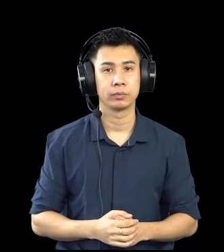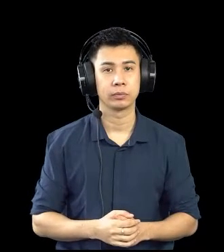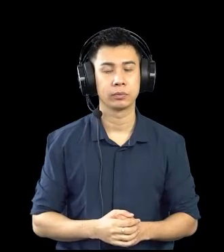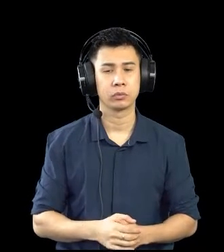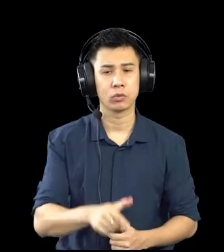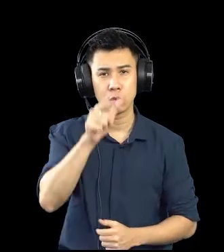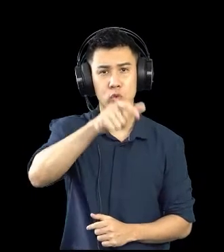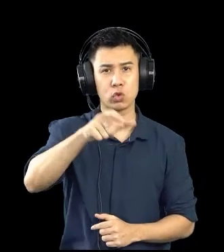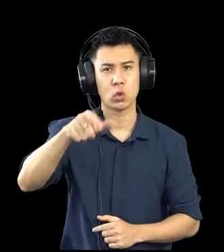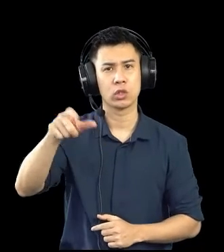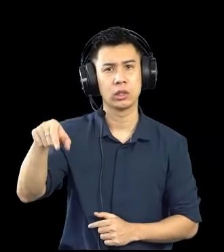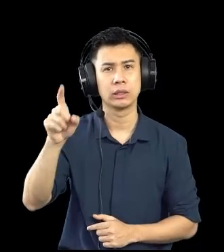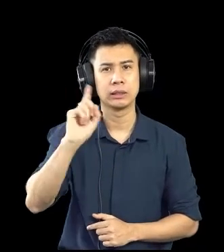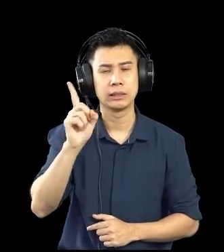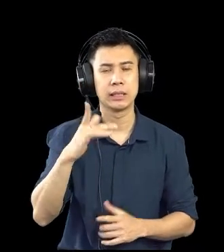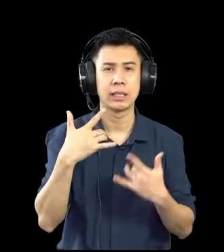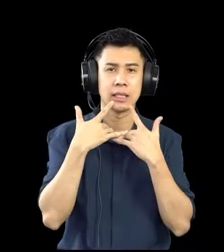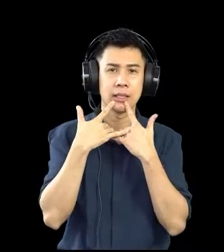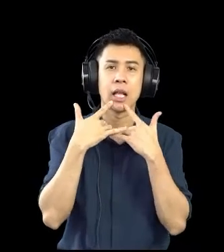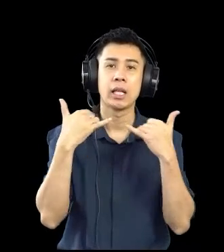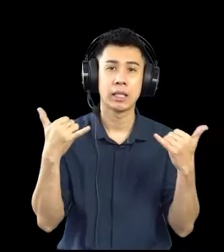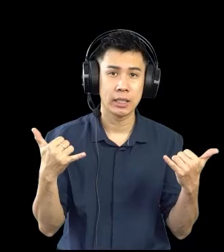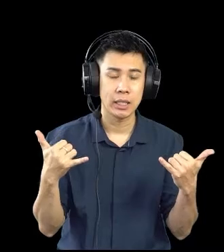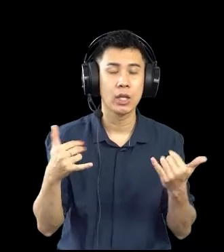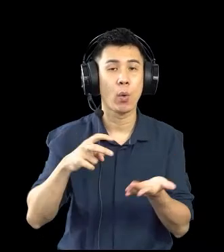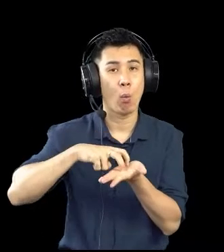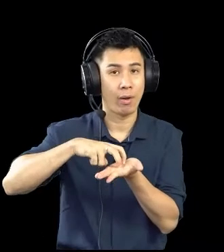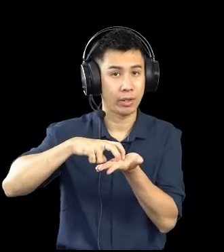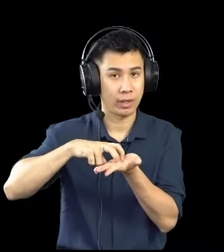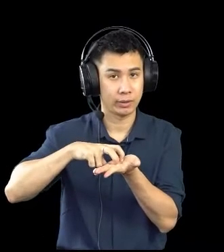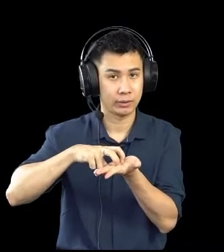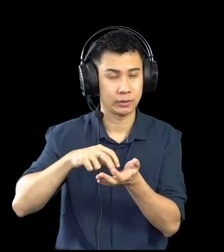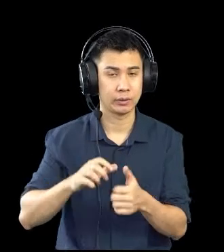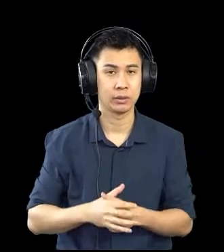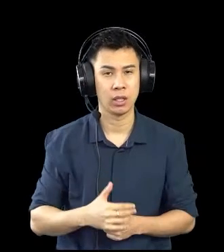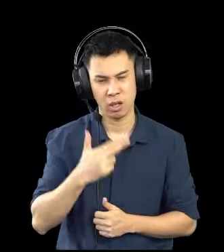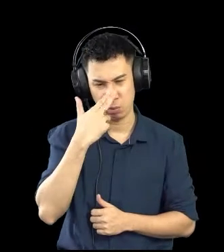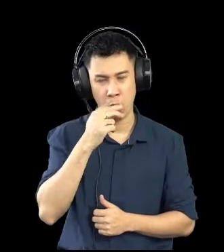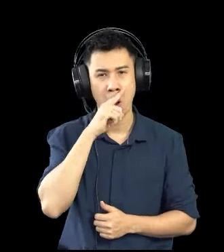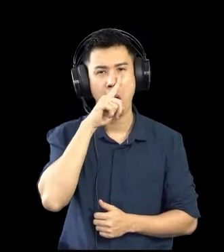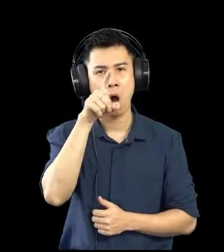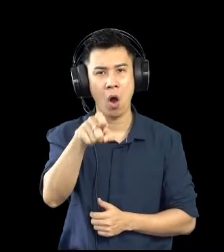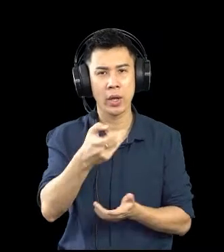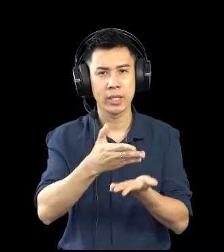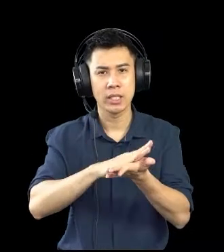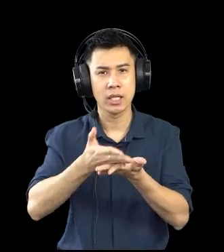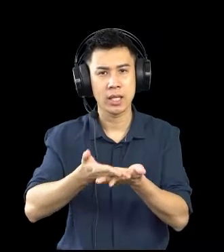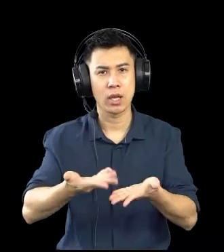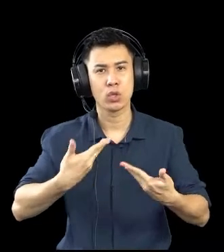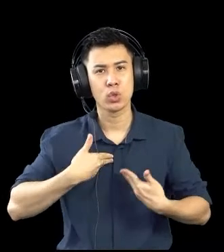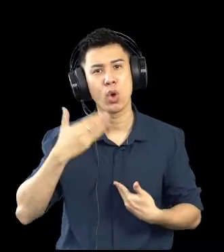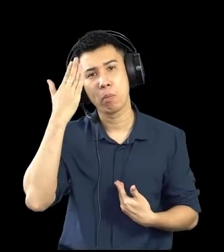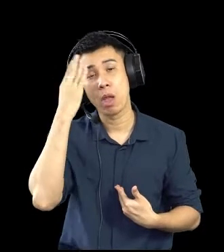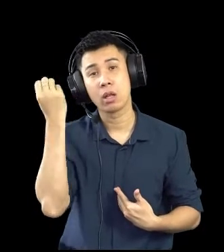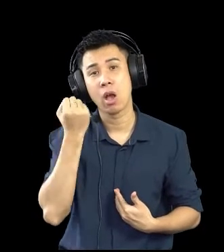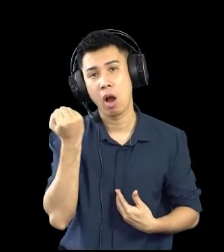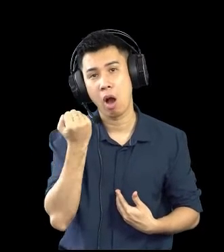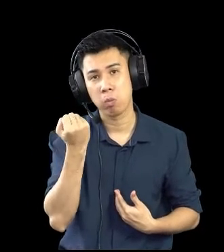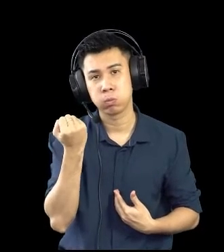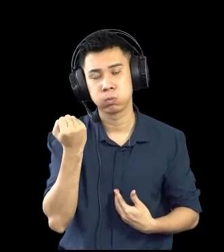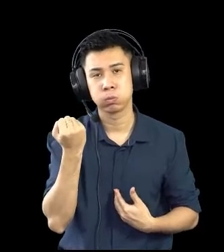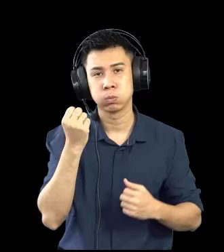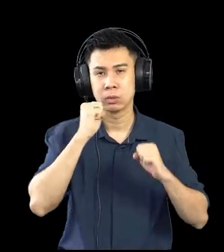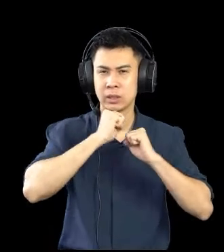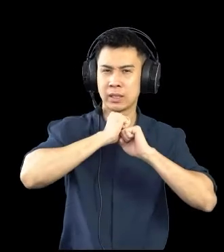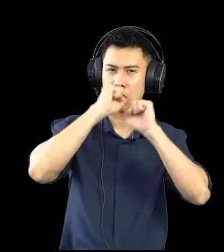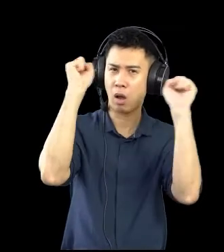tượng có thanh niên và người khuyết tật. Chị muốn hỏi em có thể chia sẻ qua một chút thôi là về những cái thành